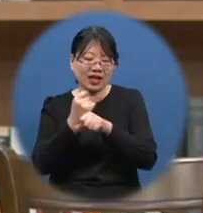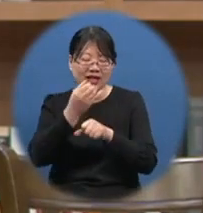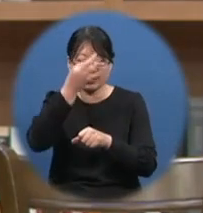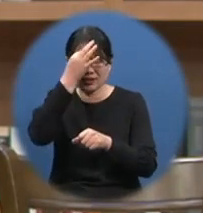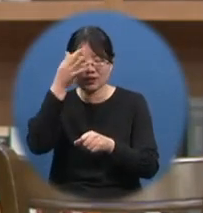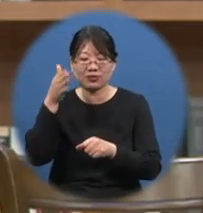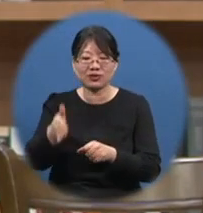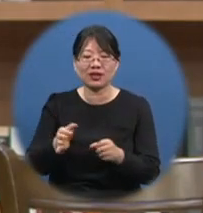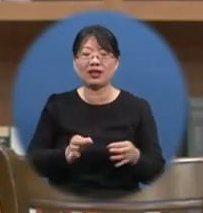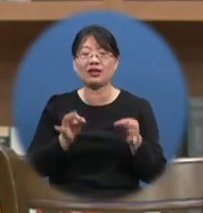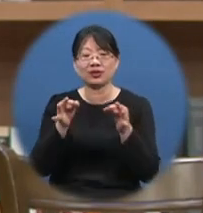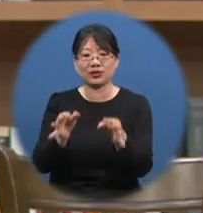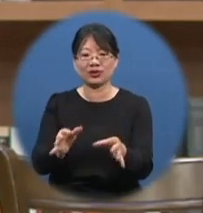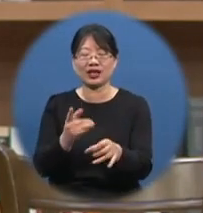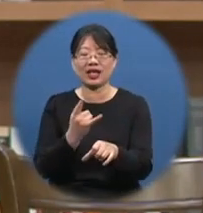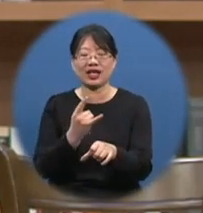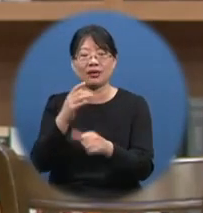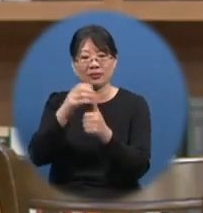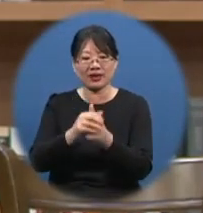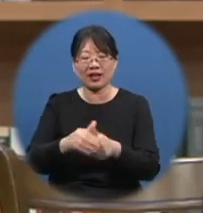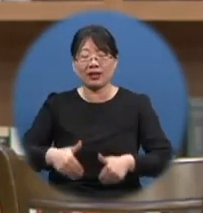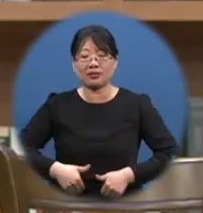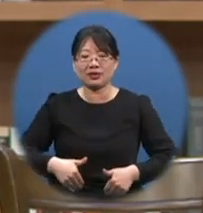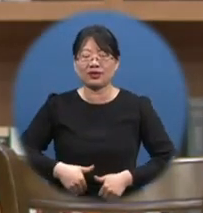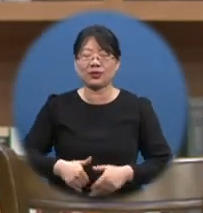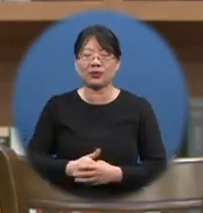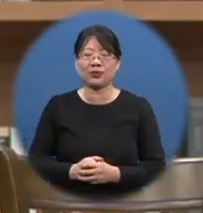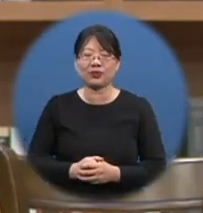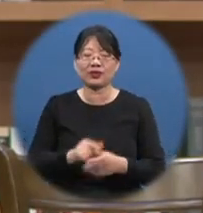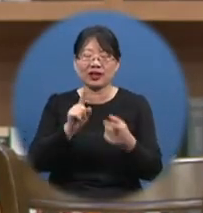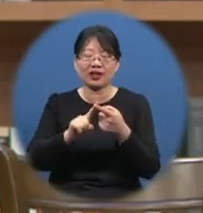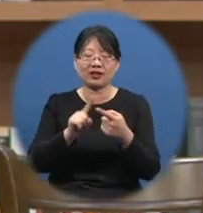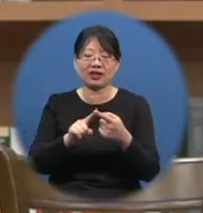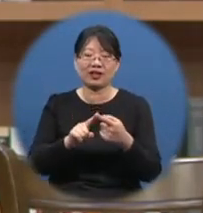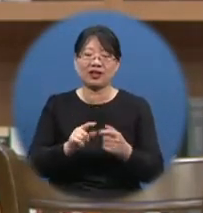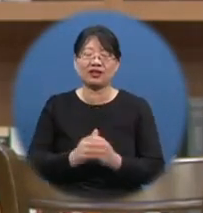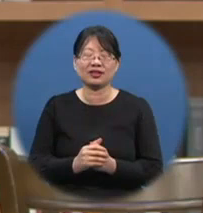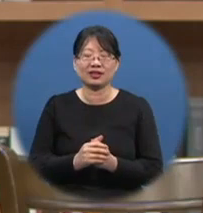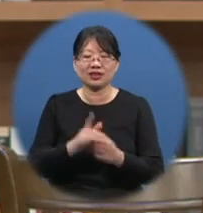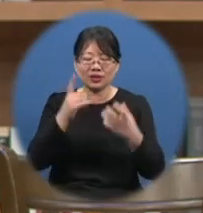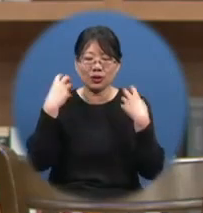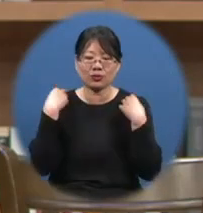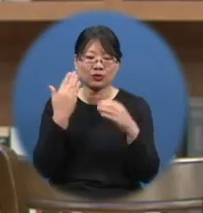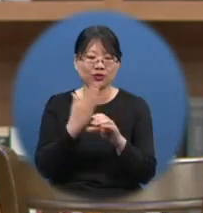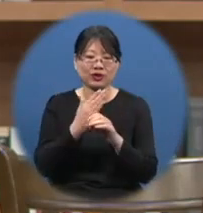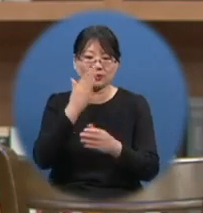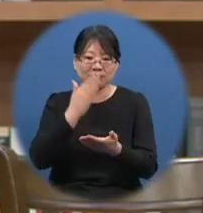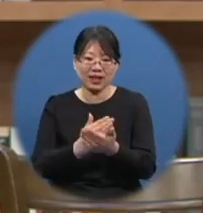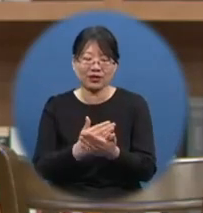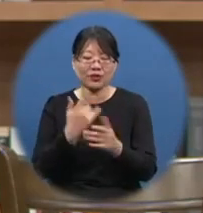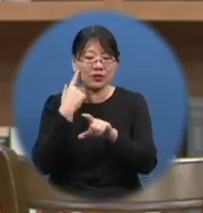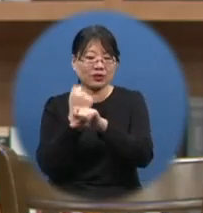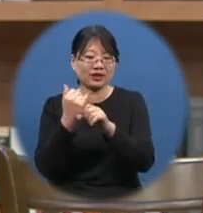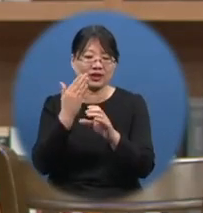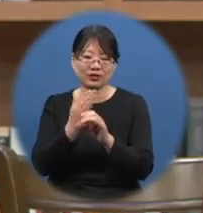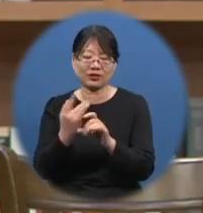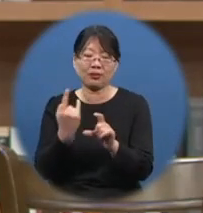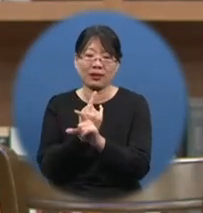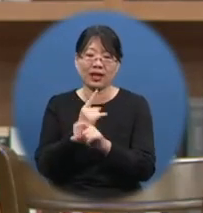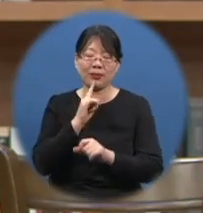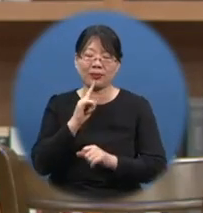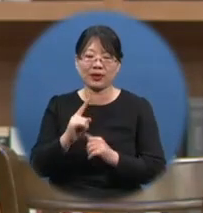분야에 투자를 맡아야 되는 거 아니겠습니까? 그렇습니다. 그걸 정부 위주가 아니라 연구자 중심으로